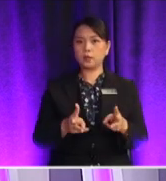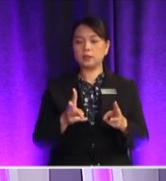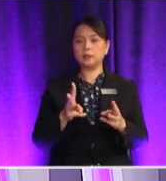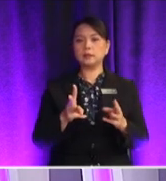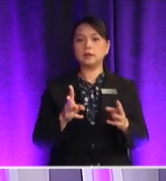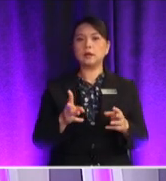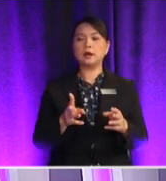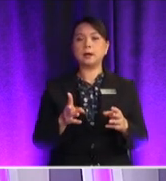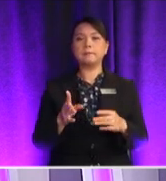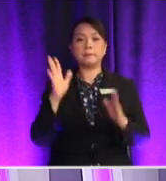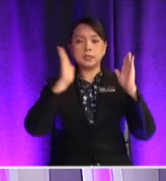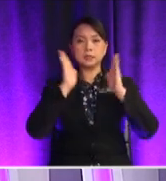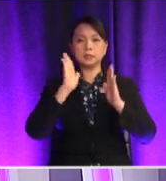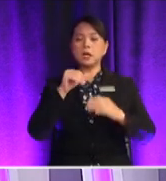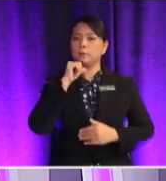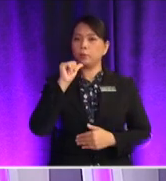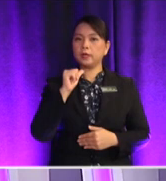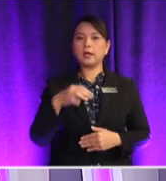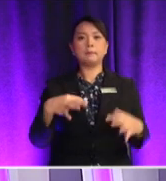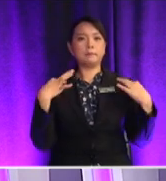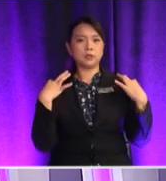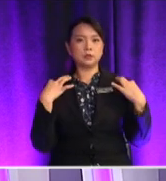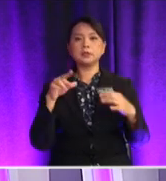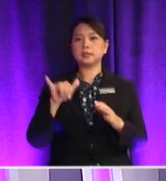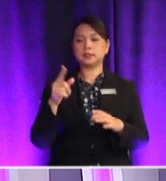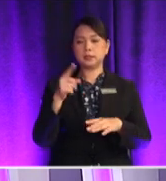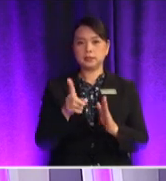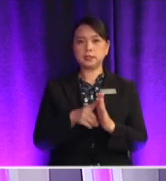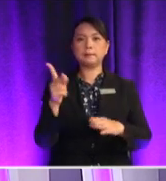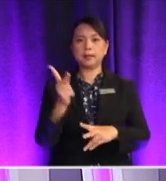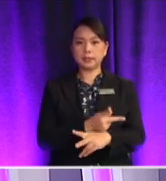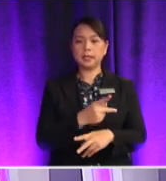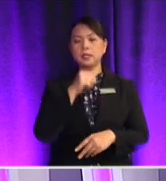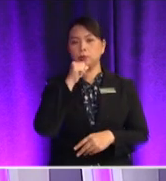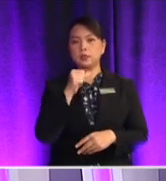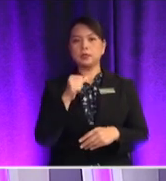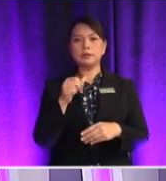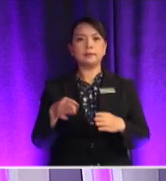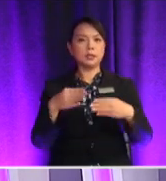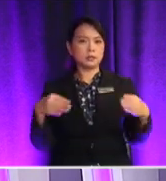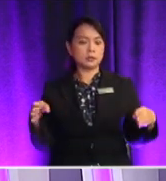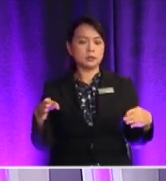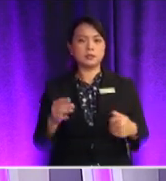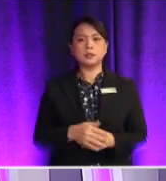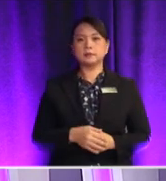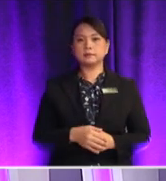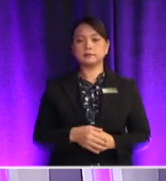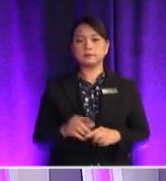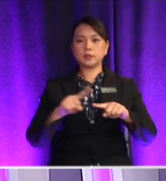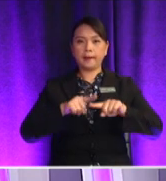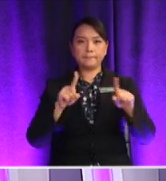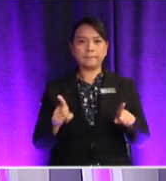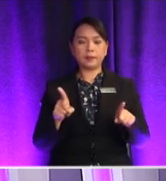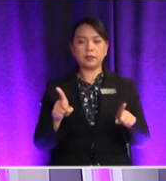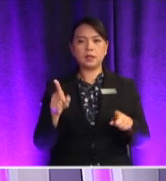sahaja daripada apa yang dipakainya, malah apa yang dituturnya, iaitu bahasa Malaysia ataupun bahasa Melayu kan. Tapi saya